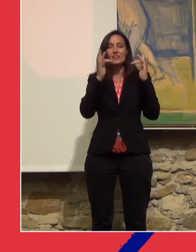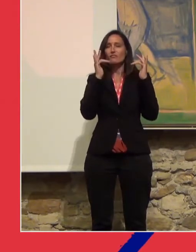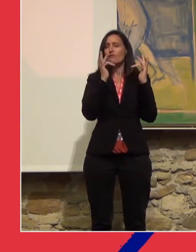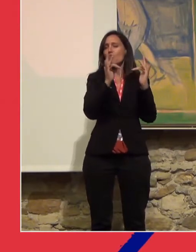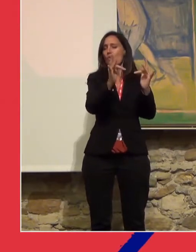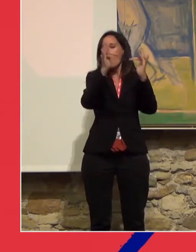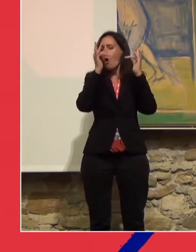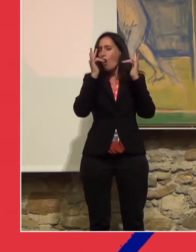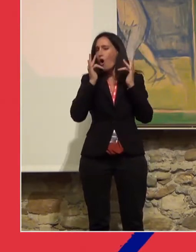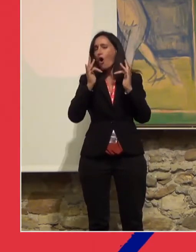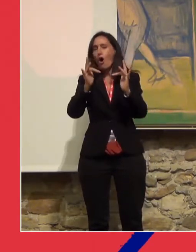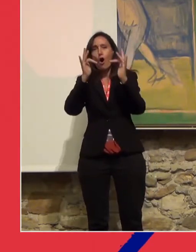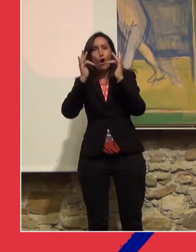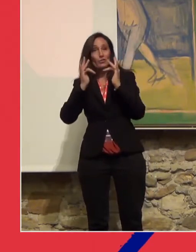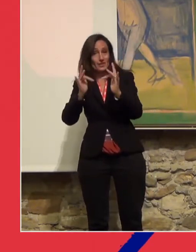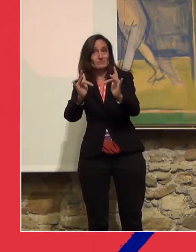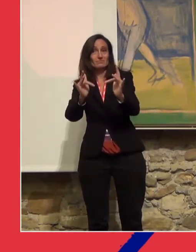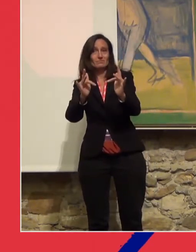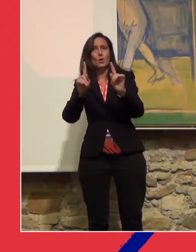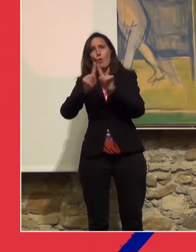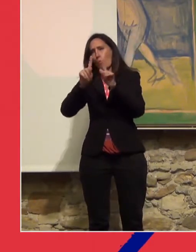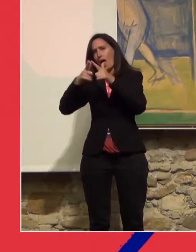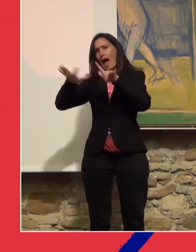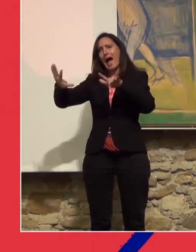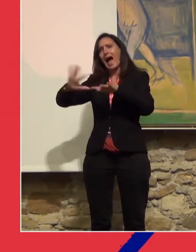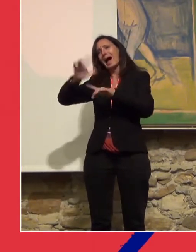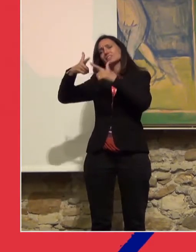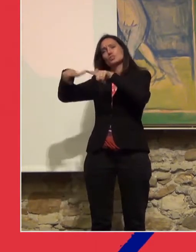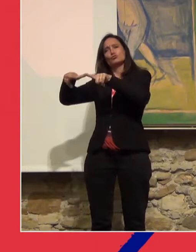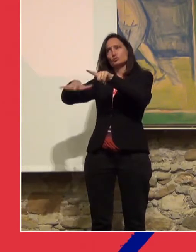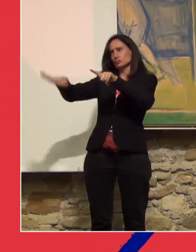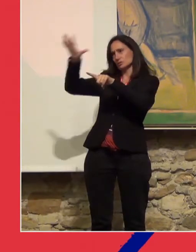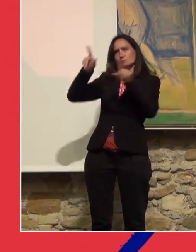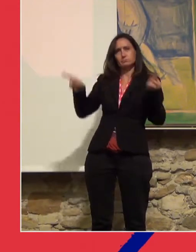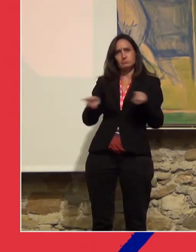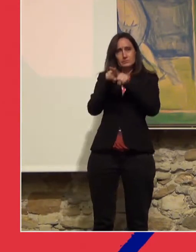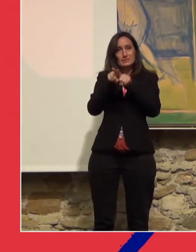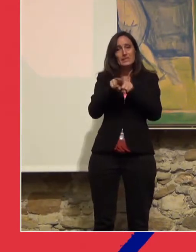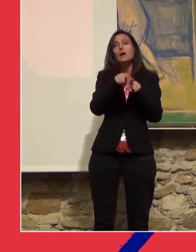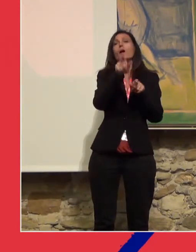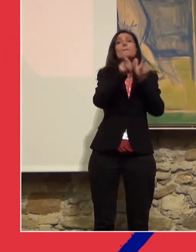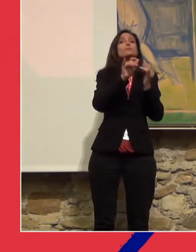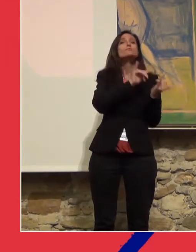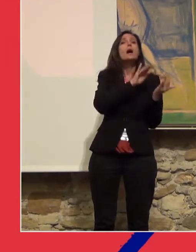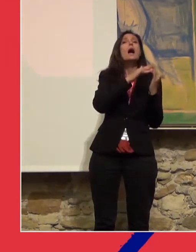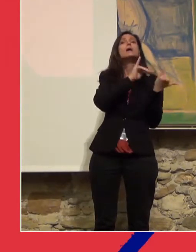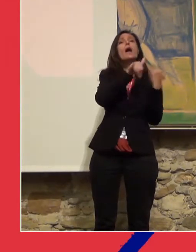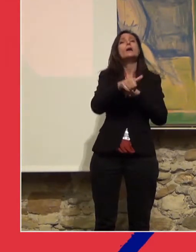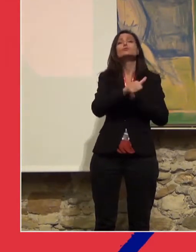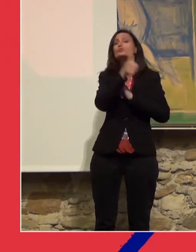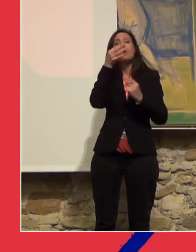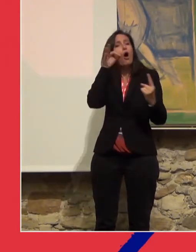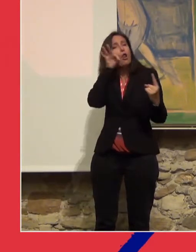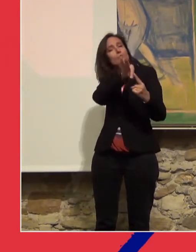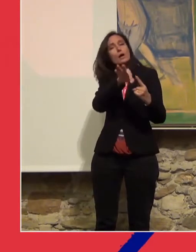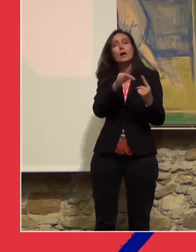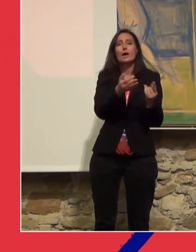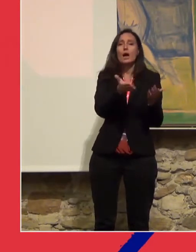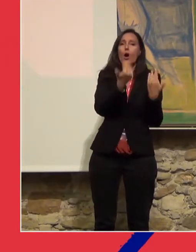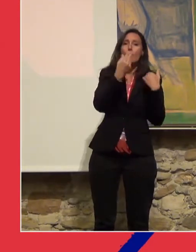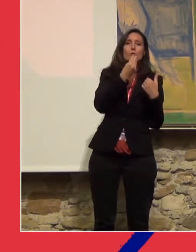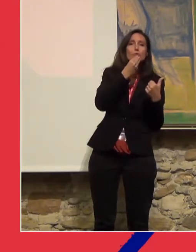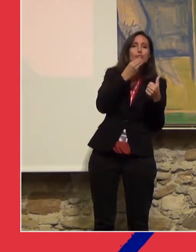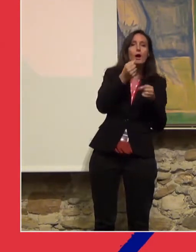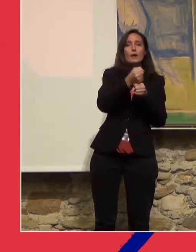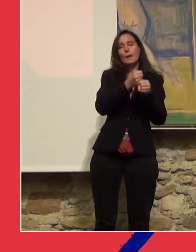persone potevano, voi lo sapete benissimo, uscire di casa per comprare il cibo, le medicine, per recarsi al lavoro, le fabbriche, i